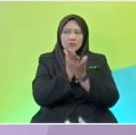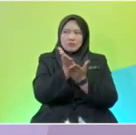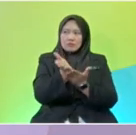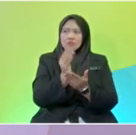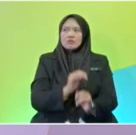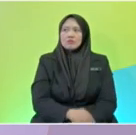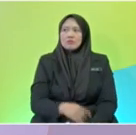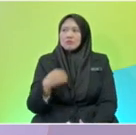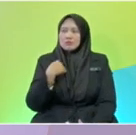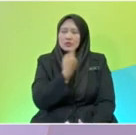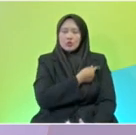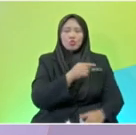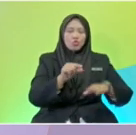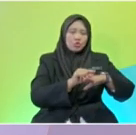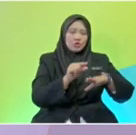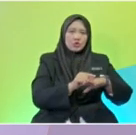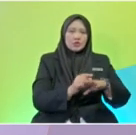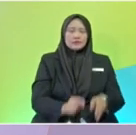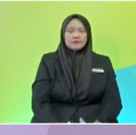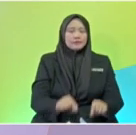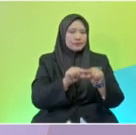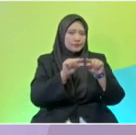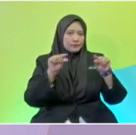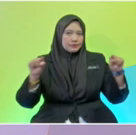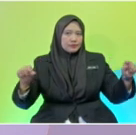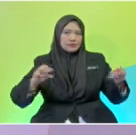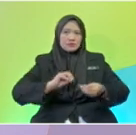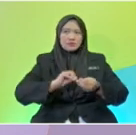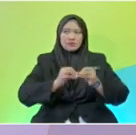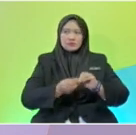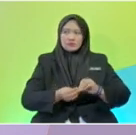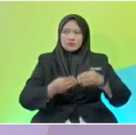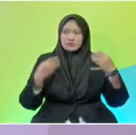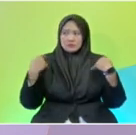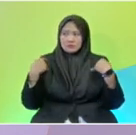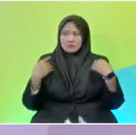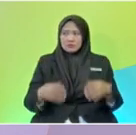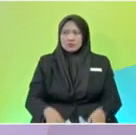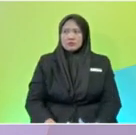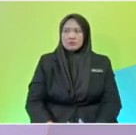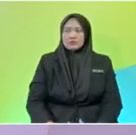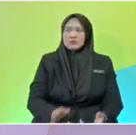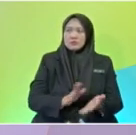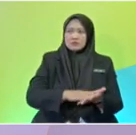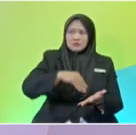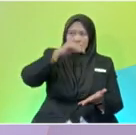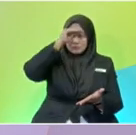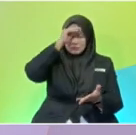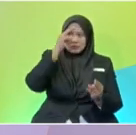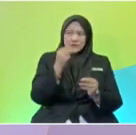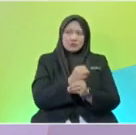kita gunakan garis nombo kayak gimana garis nombo pun ada juga dalam kitab belajar matematika untuk